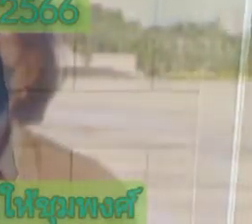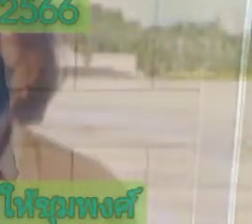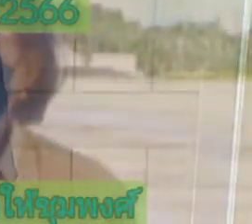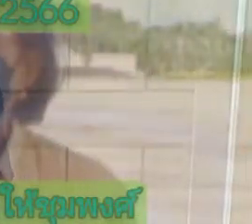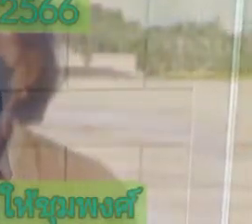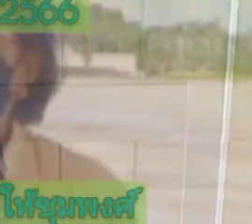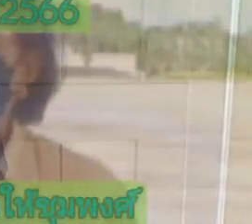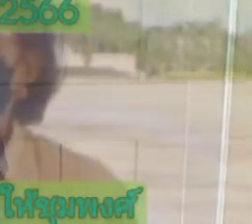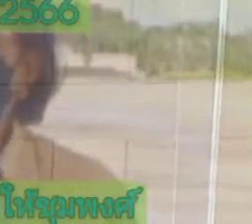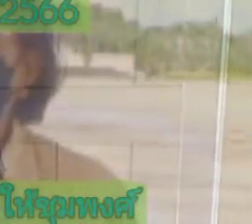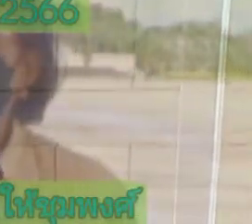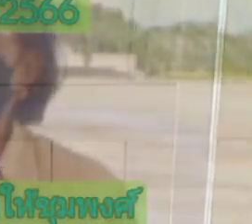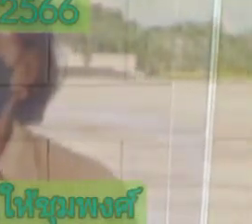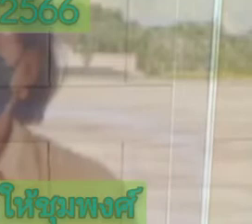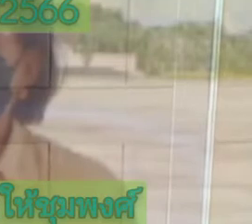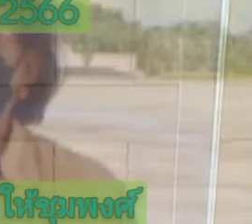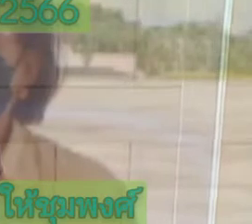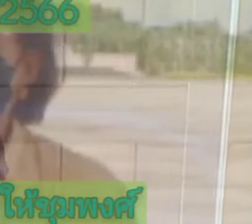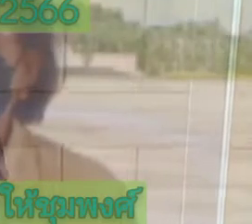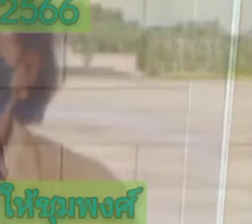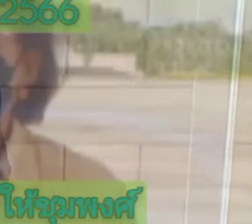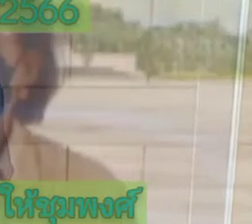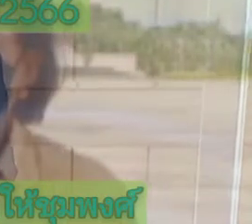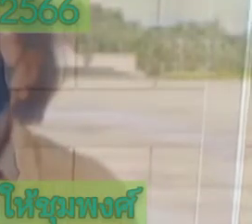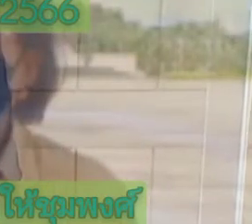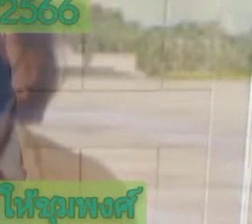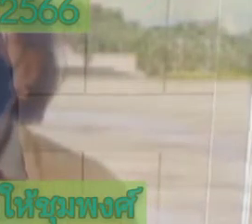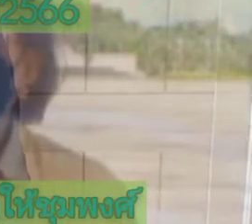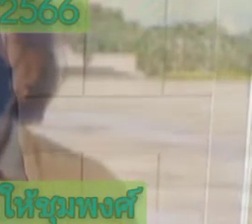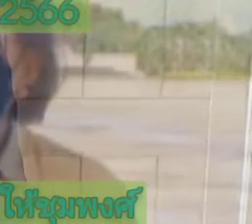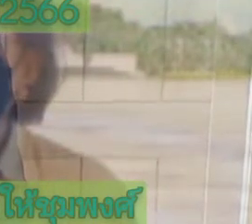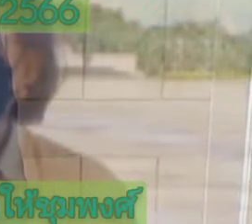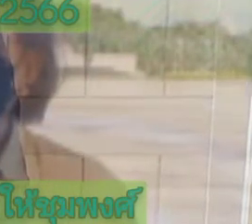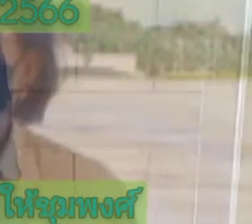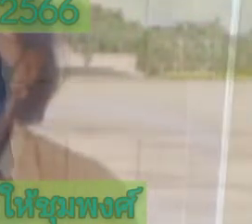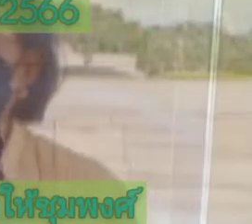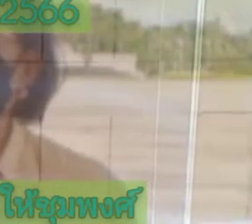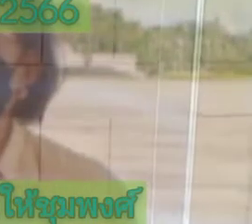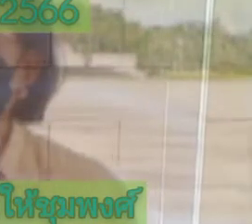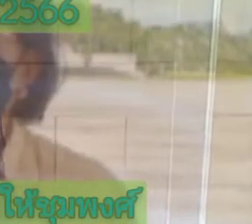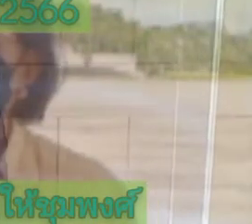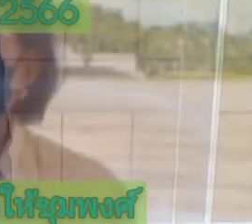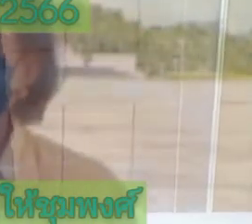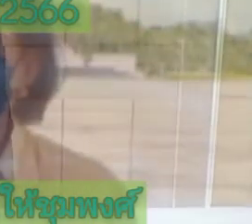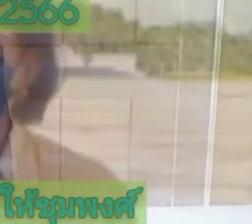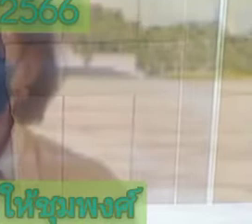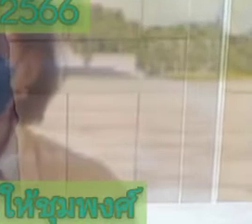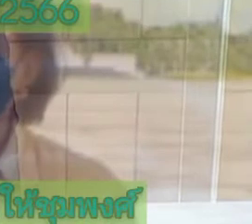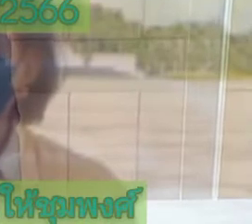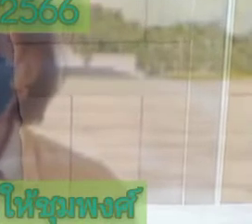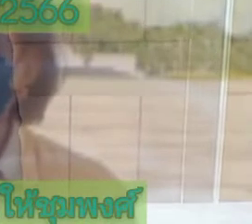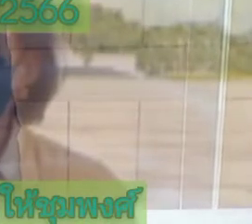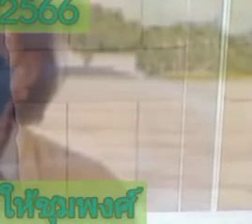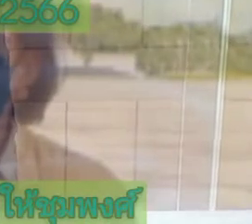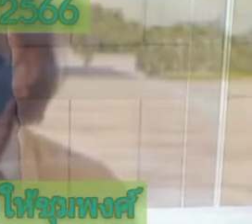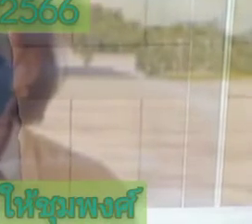นะและผมคิดว่าทุกคนก็มีความมุ่งหวังที่ให้ประเทศไทยเนี่ยเจริญก้าวหน้าเจริญเติบโตวันนี้ผมนั่งไปเช้านี้ผมก็งงๆเหมือนกันว่าวันนี้เราพิจารณ